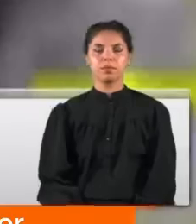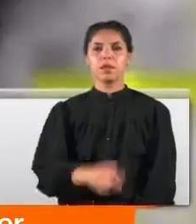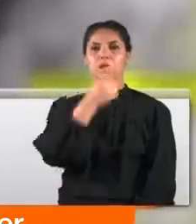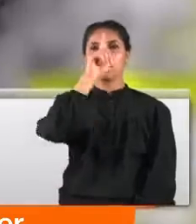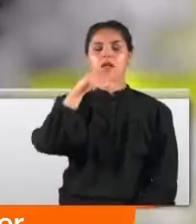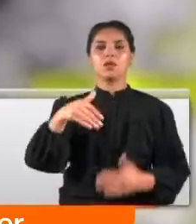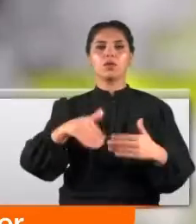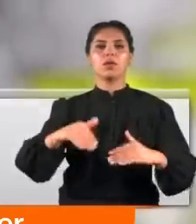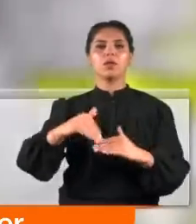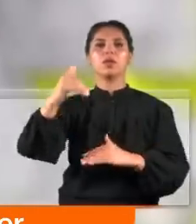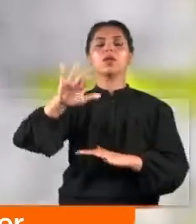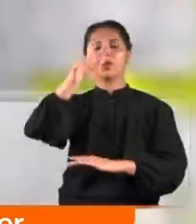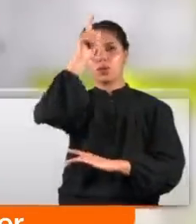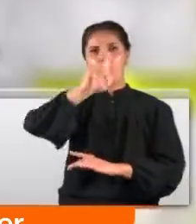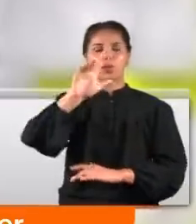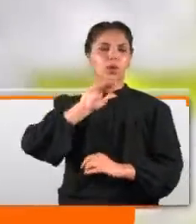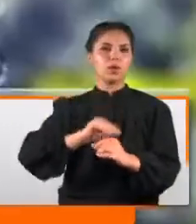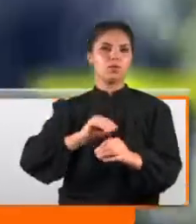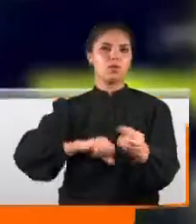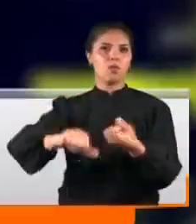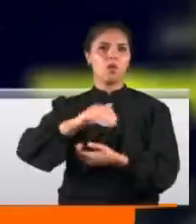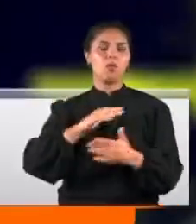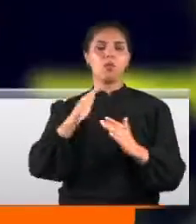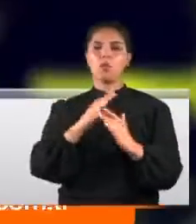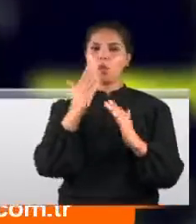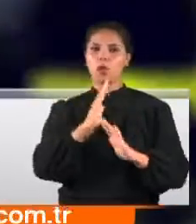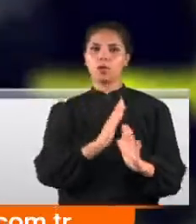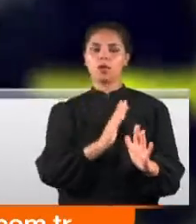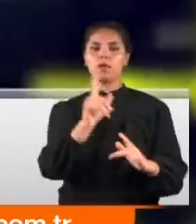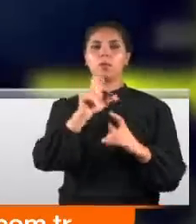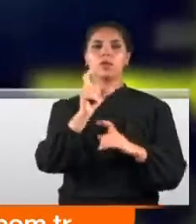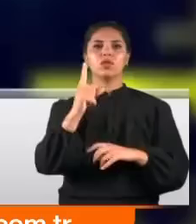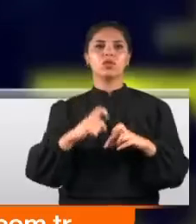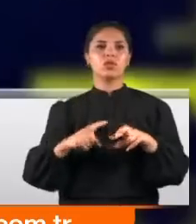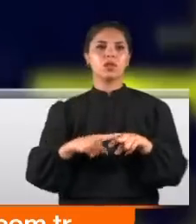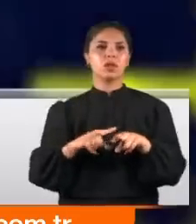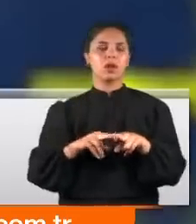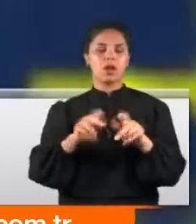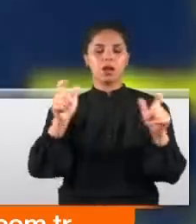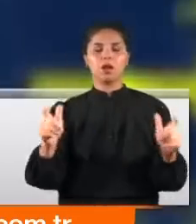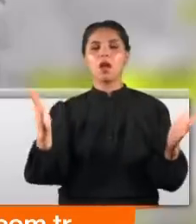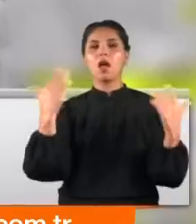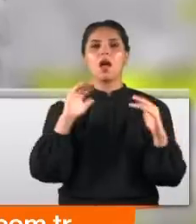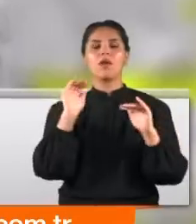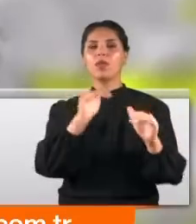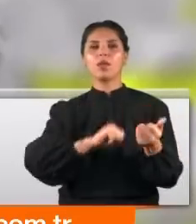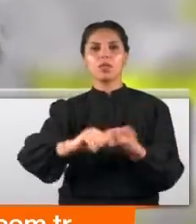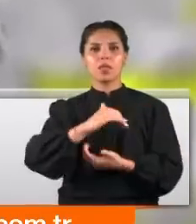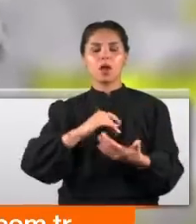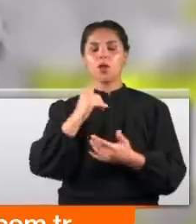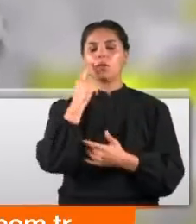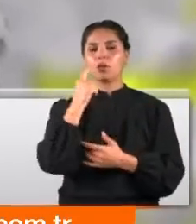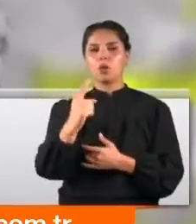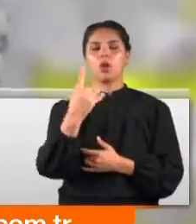Sadece sınır ötesi değil, yurt içinde de operasyonlar aralıksız sürüyor. Şırnak'taki hava destekli operasyonda 2 terörist